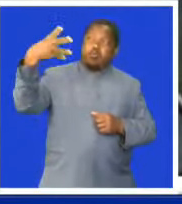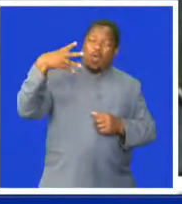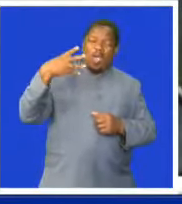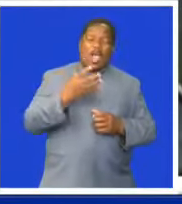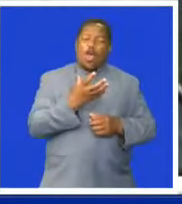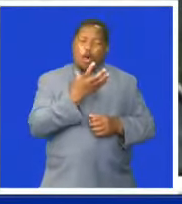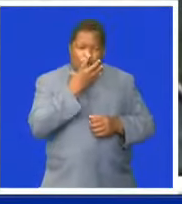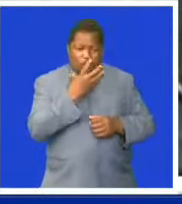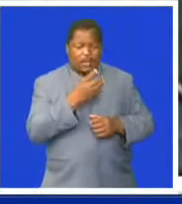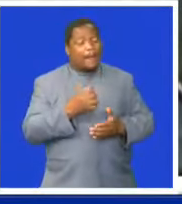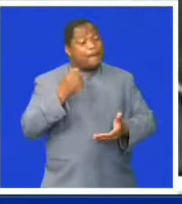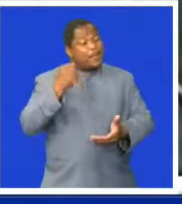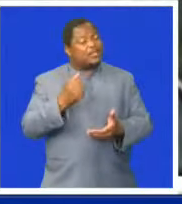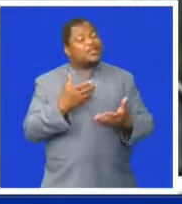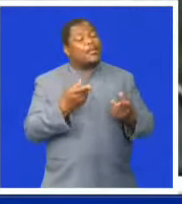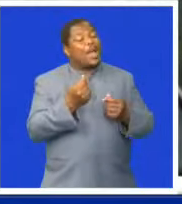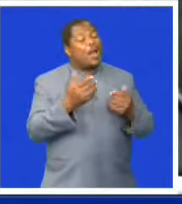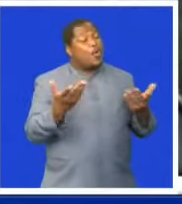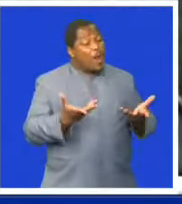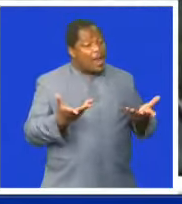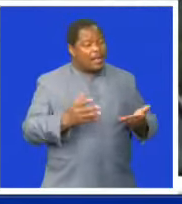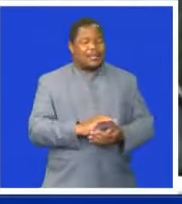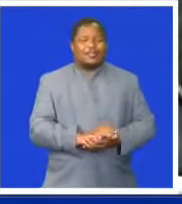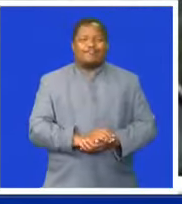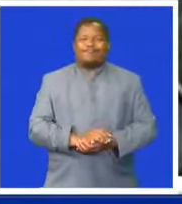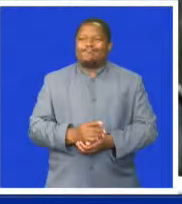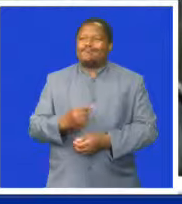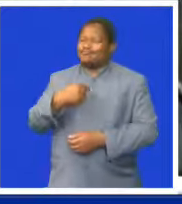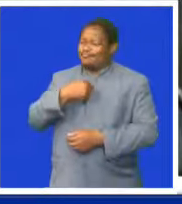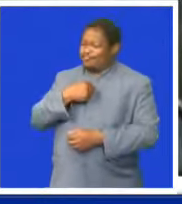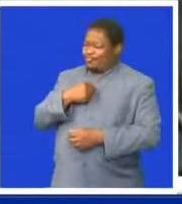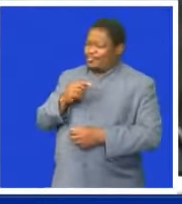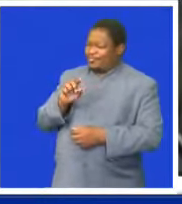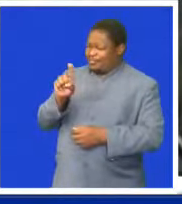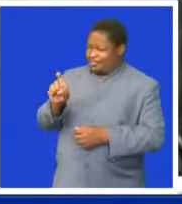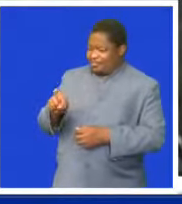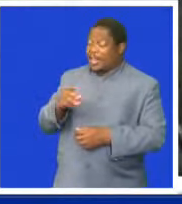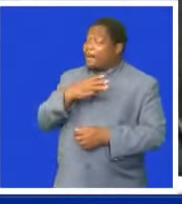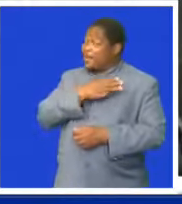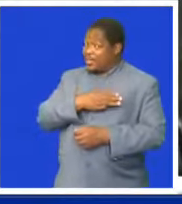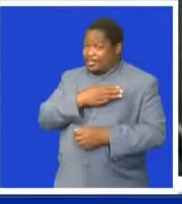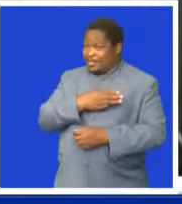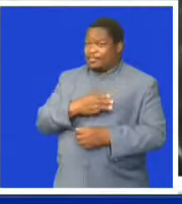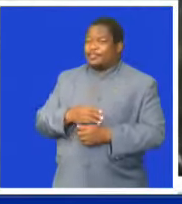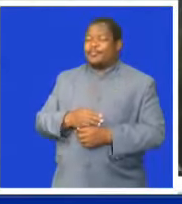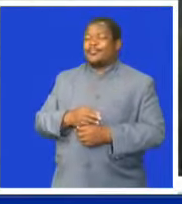sihlalo ukuyiriqesa sicela ukuthi lama-regulations sihlalo